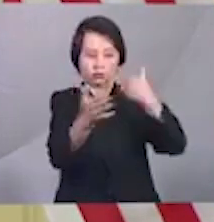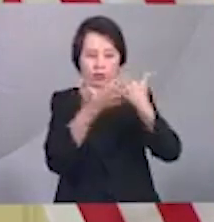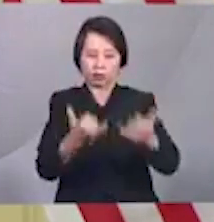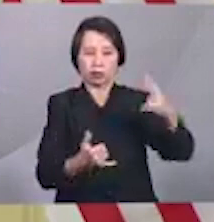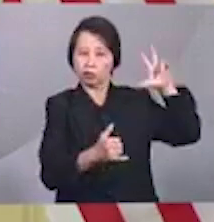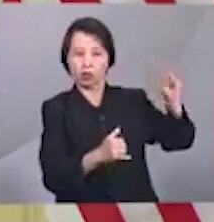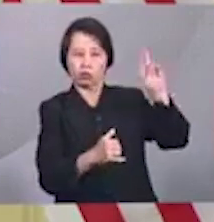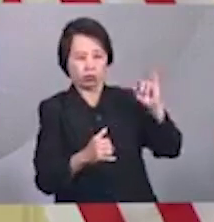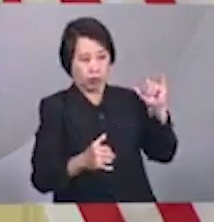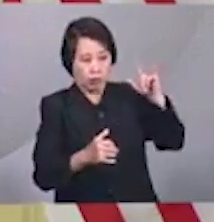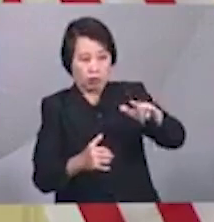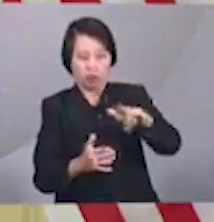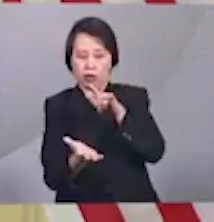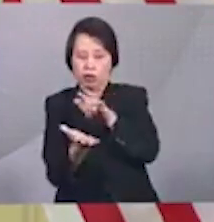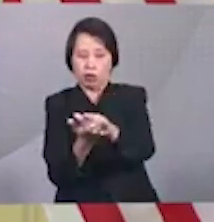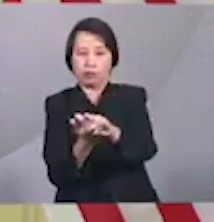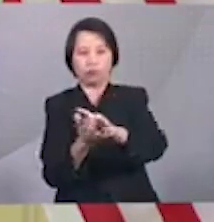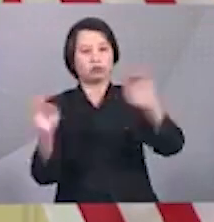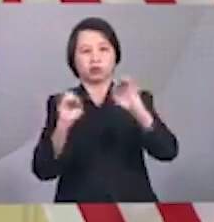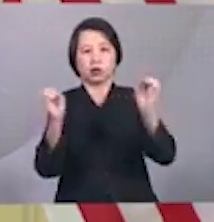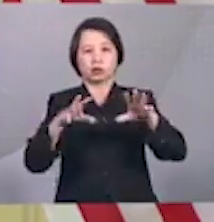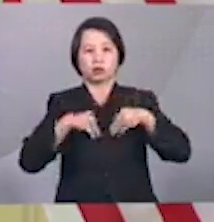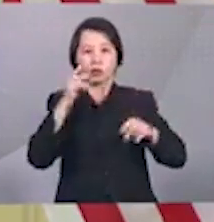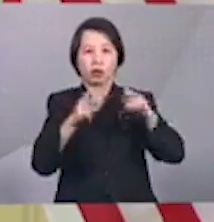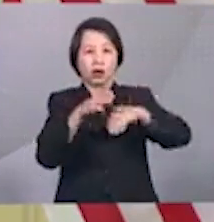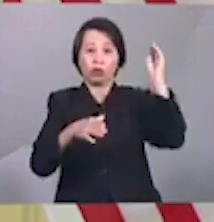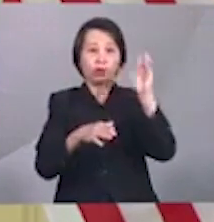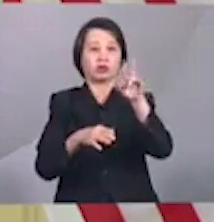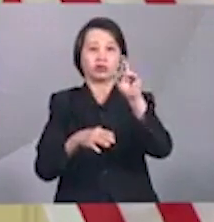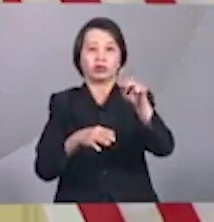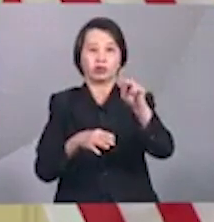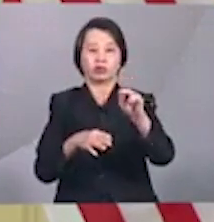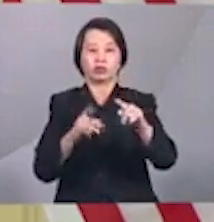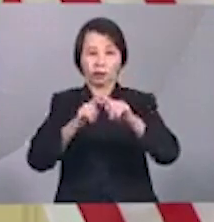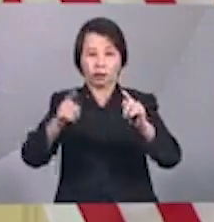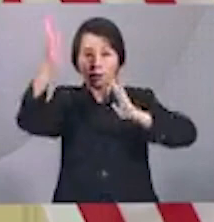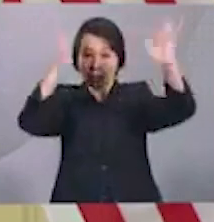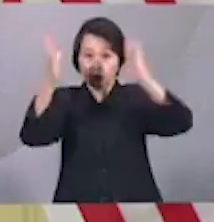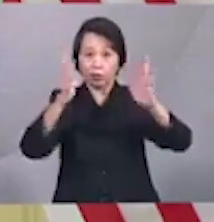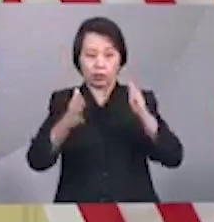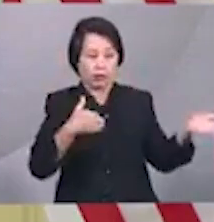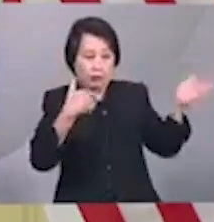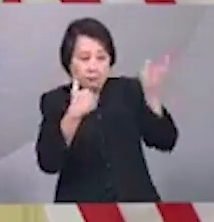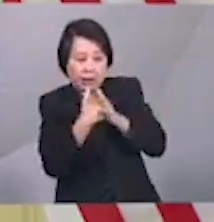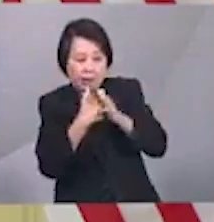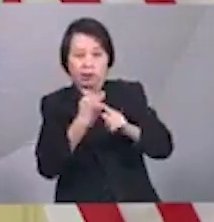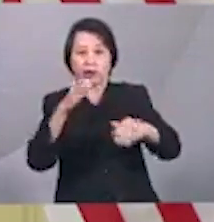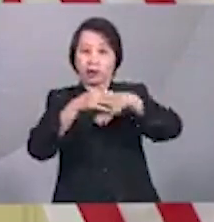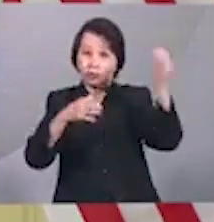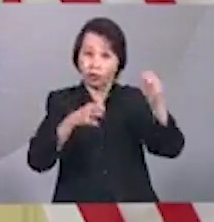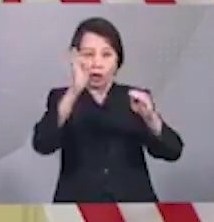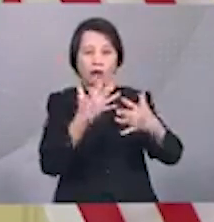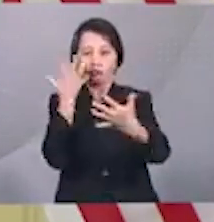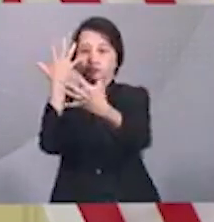kita tak benarkan. Airport kita tidak menerima warga asing dan warga kita pun yang balik daripada luar negara